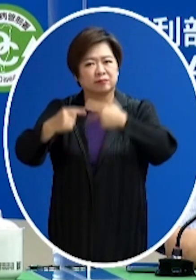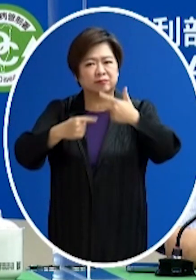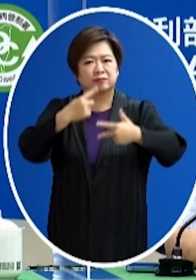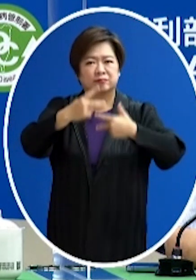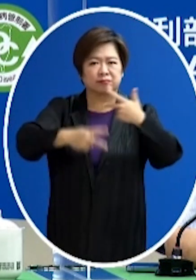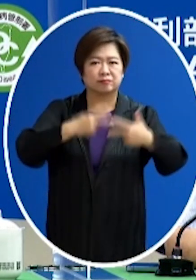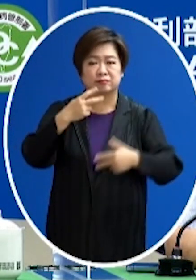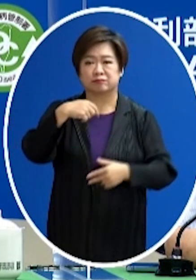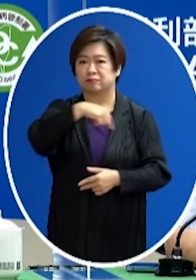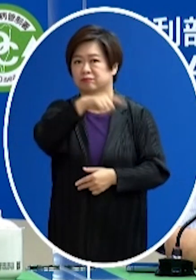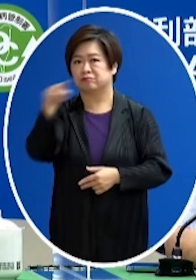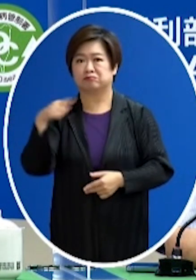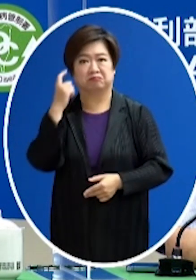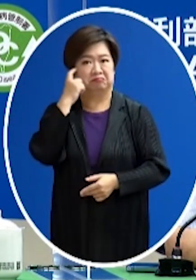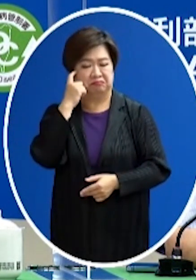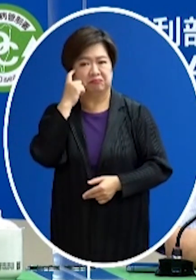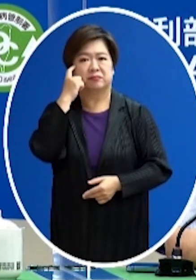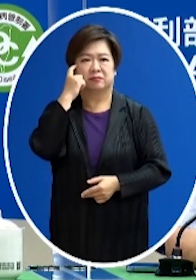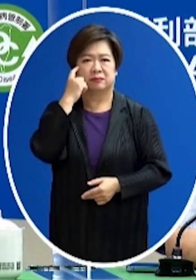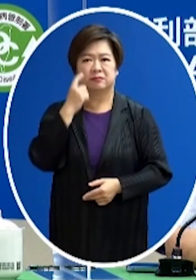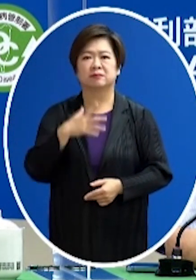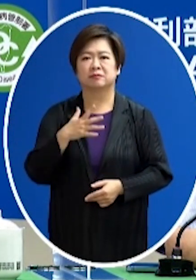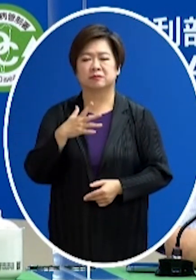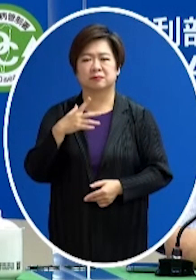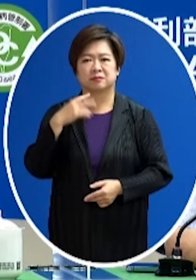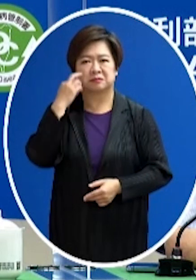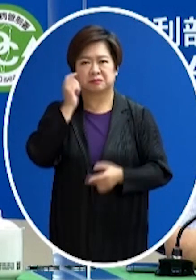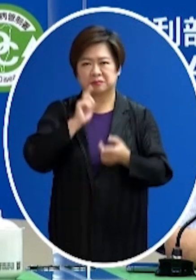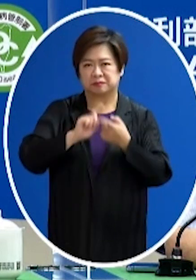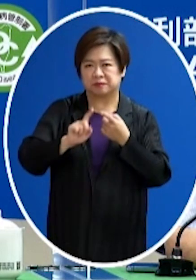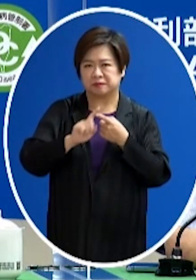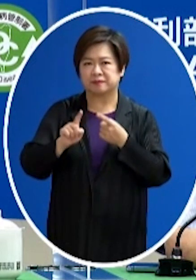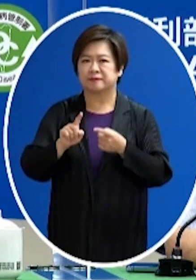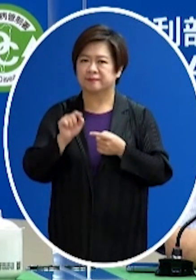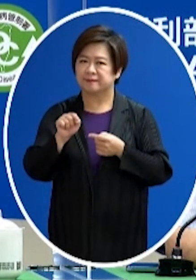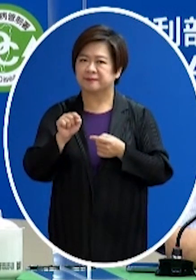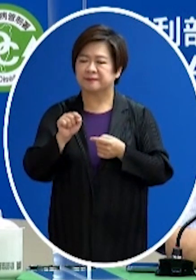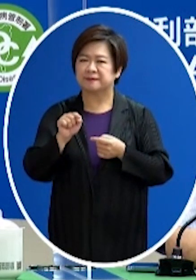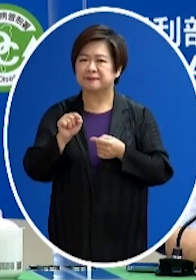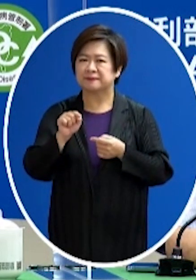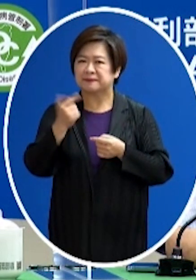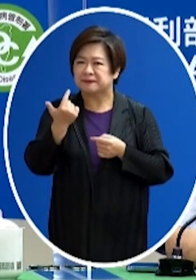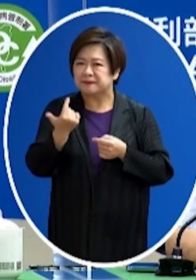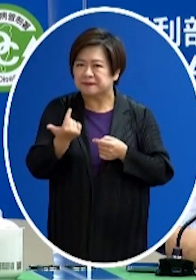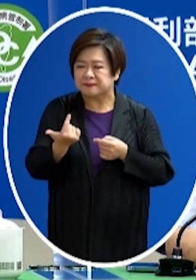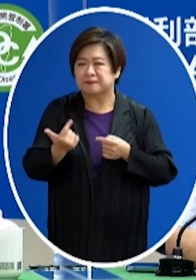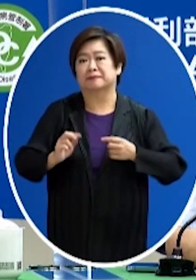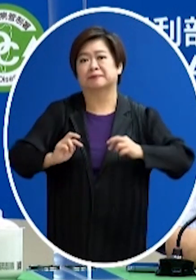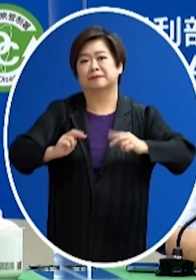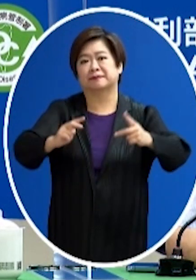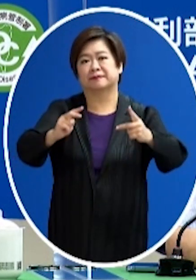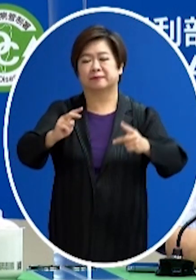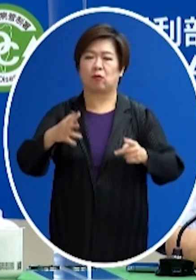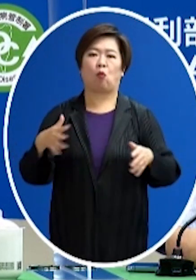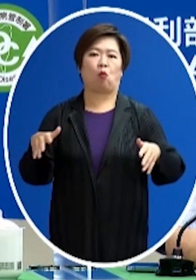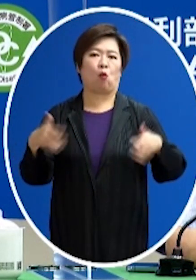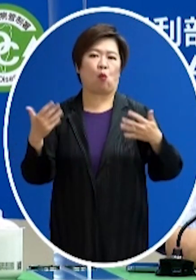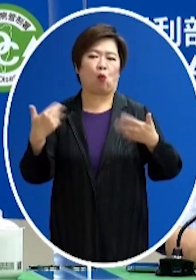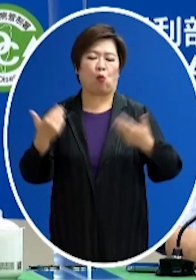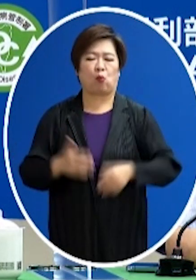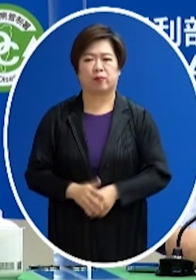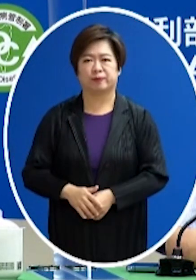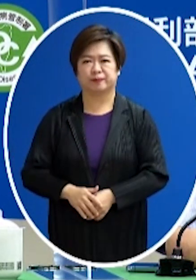来大家可能就感觉到整个的气氛大概都趋向于比较轻松，那各个的一个相关